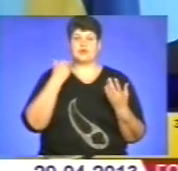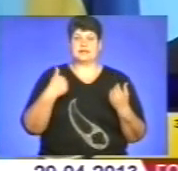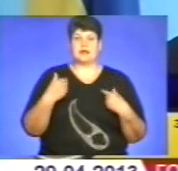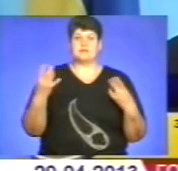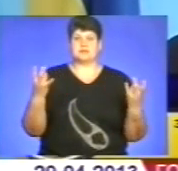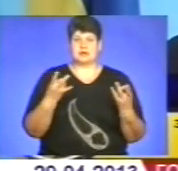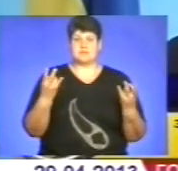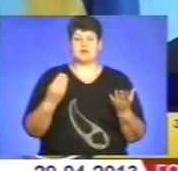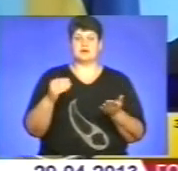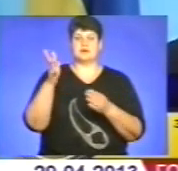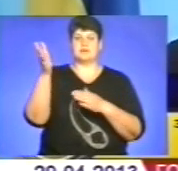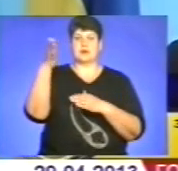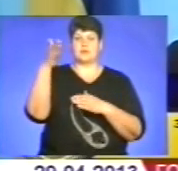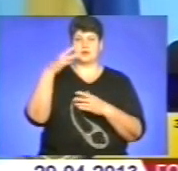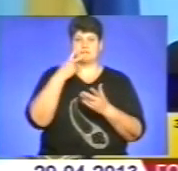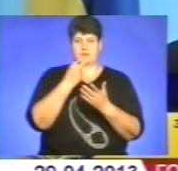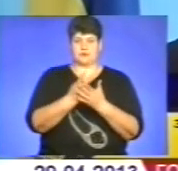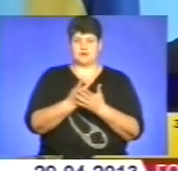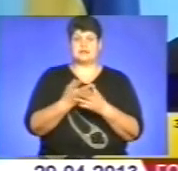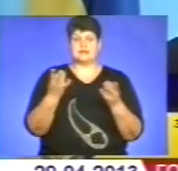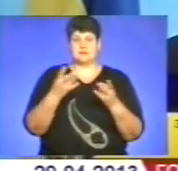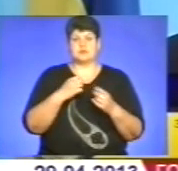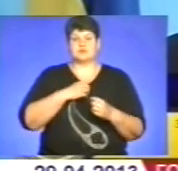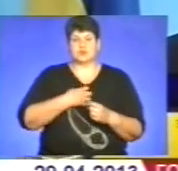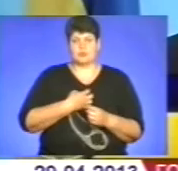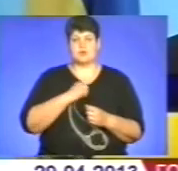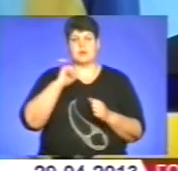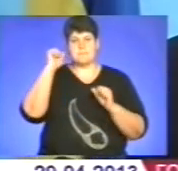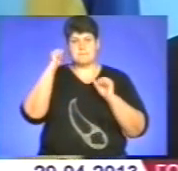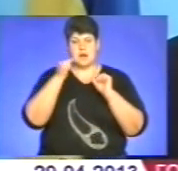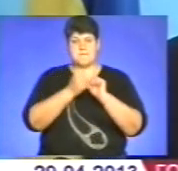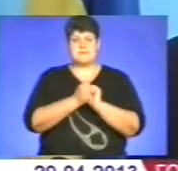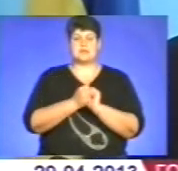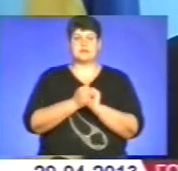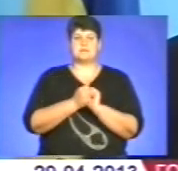свої партійні прапори. Це день скорботи, день пам'яті, це